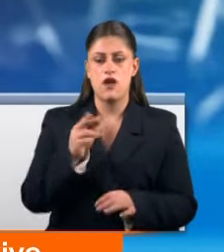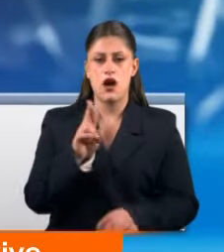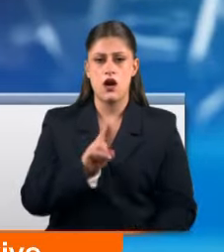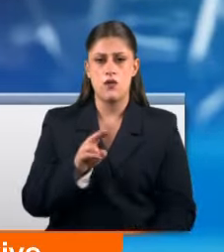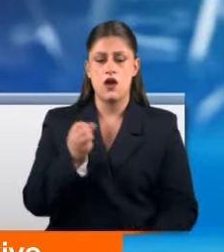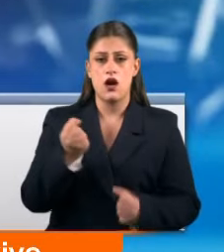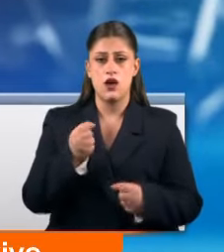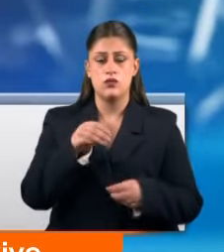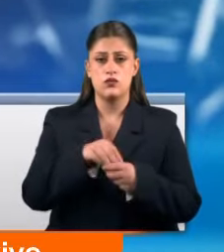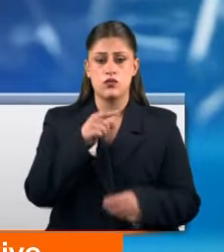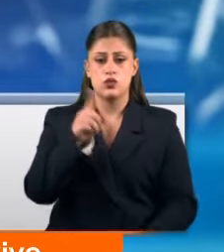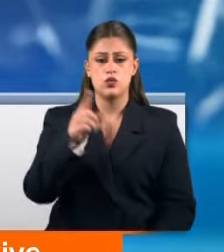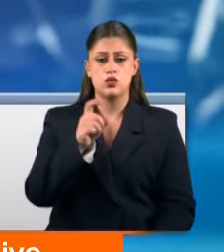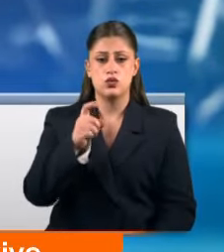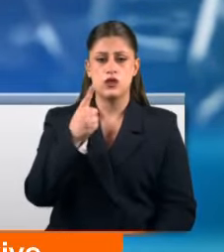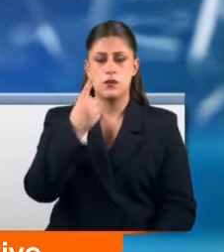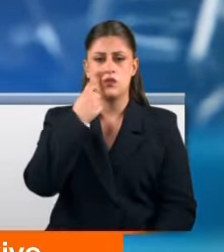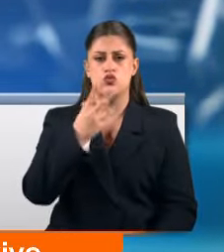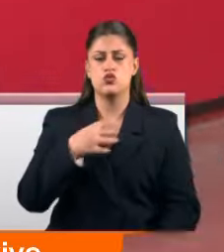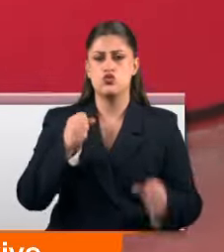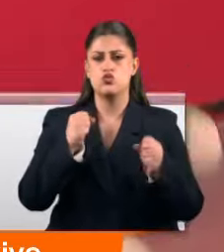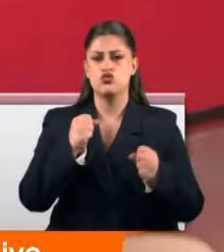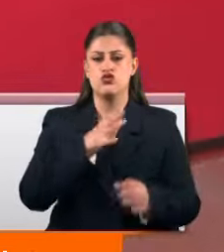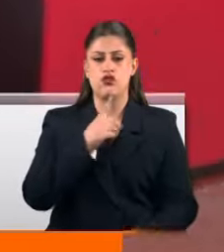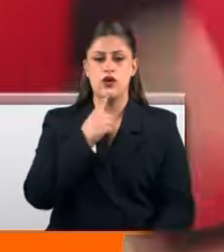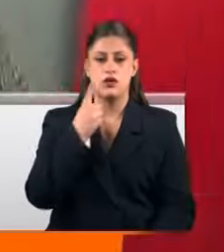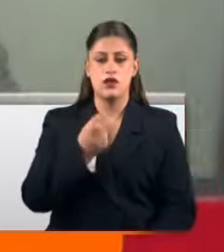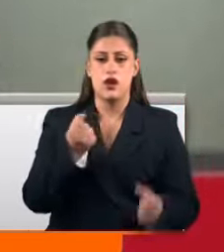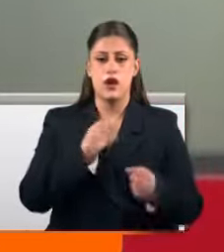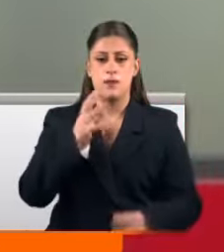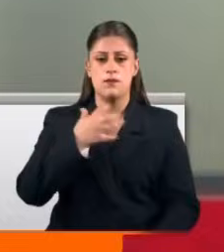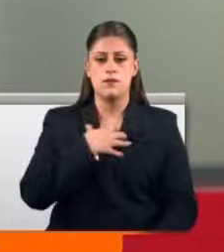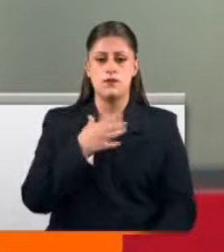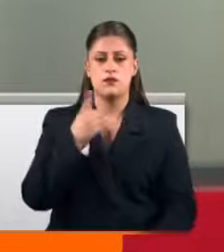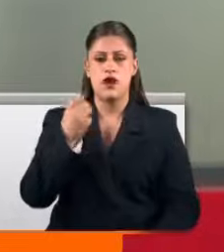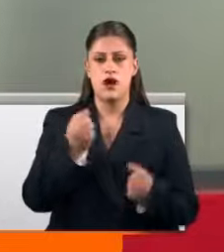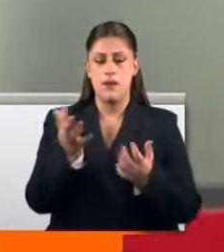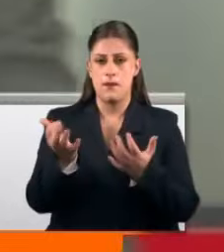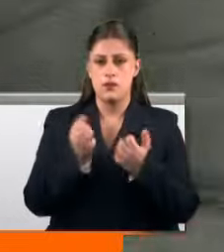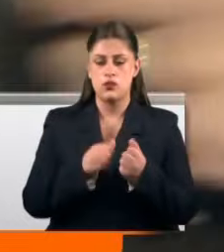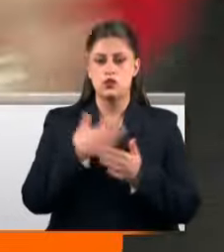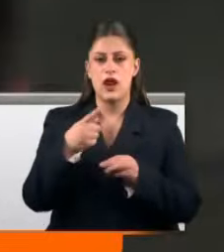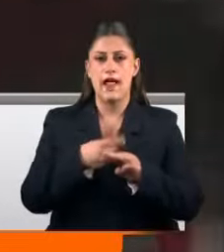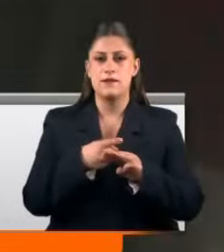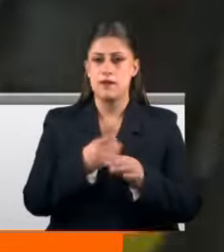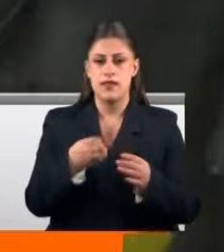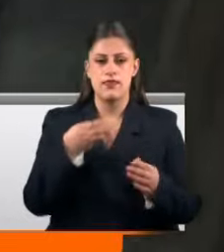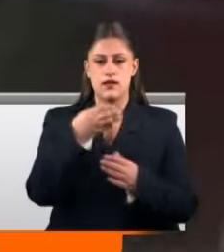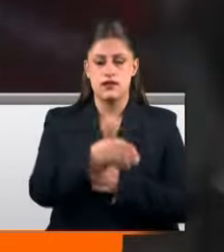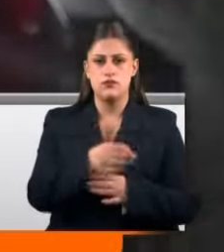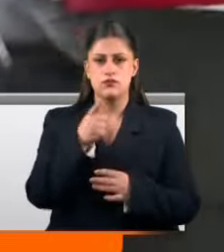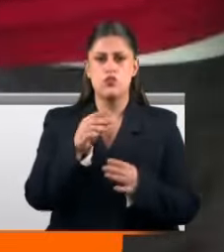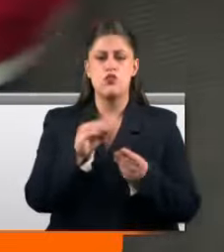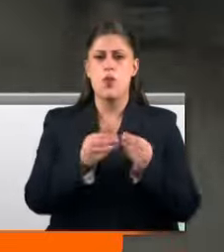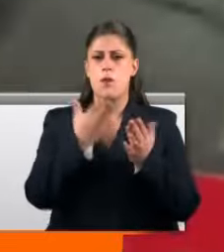motorunun %91 oranında güçlü olduğu yazıyordu. Araç sahibi 1001 güçlükte bir araç aldı. Sonra ekspertize götürdü. Kusursuz dendi.